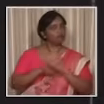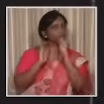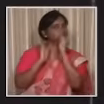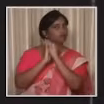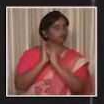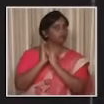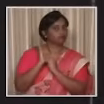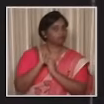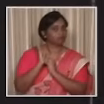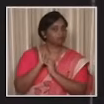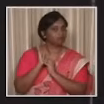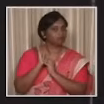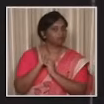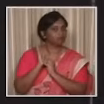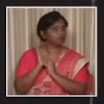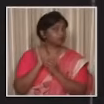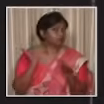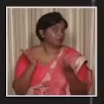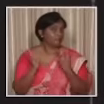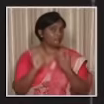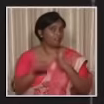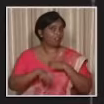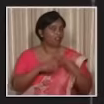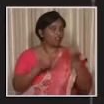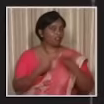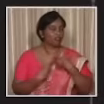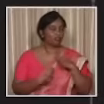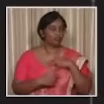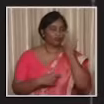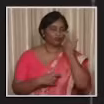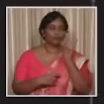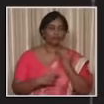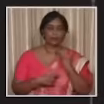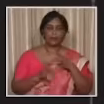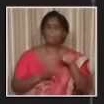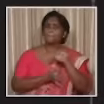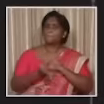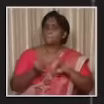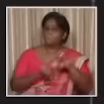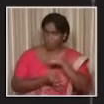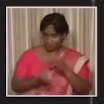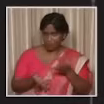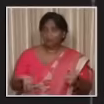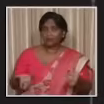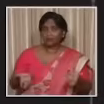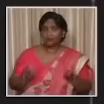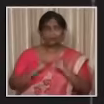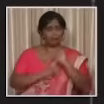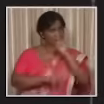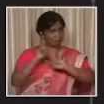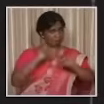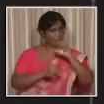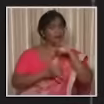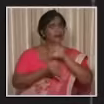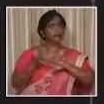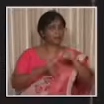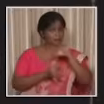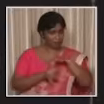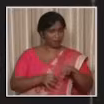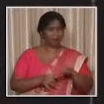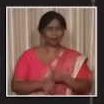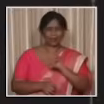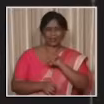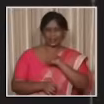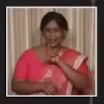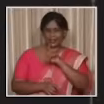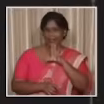දීලා නොදීම ගැන මං කනගාටුයි. මේ ප්‍රජාතන්ත්‍රවාදයේද කියන එක මේ පාර්ලිමේන්තු ප්‍රජාතන්ත්‍රවාදයට හරි